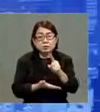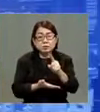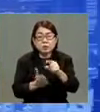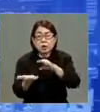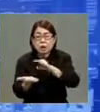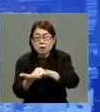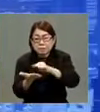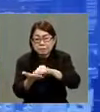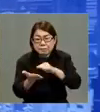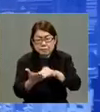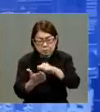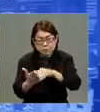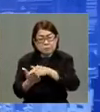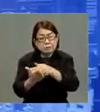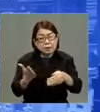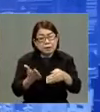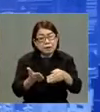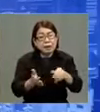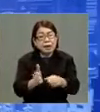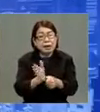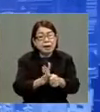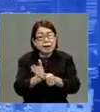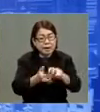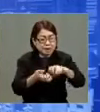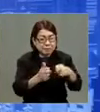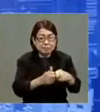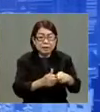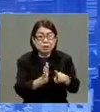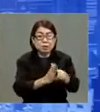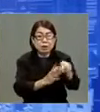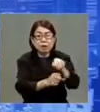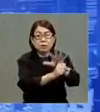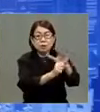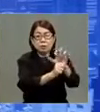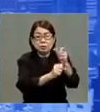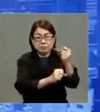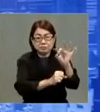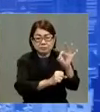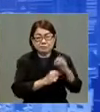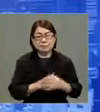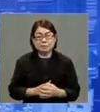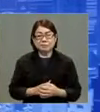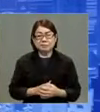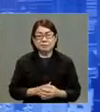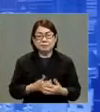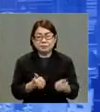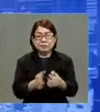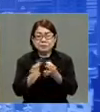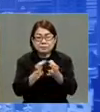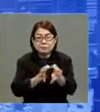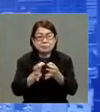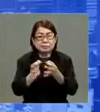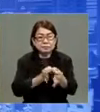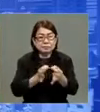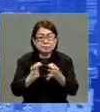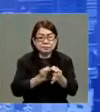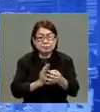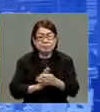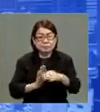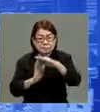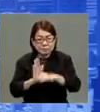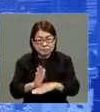ก้ไขปัญหาโรคติดเชื้อไวรัสโคโรนา2019หรือว่าโควิด19นะครับวันนี้จะมาพูดคุยในรายละเอียดของแพลตฟอร์มไทยช